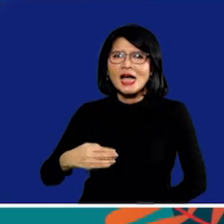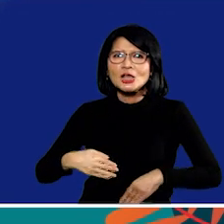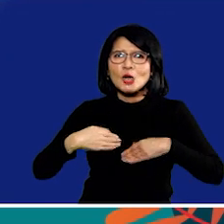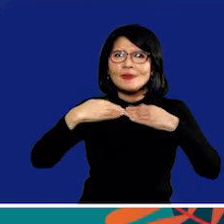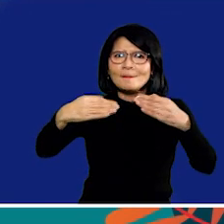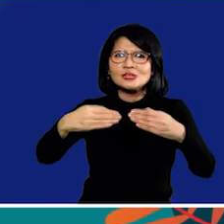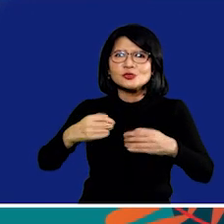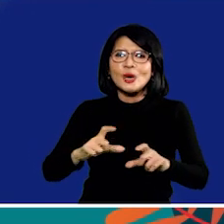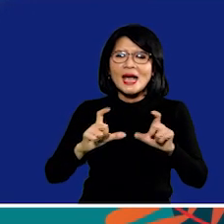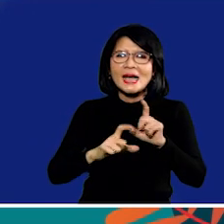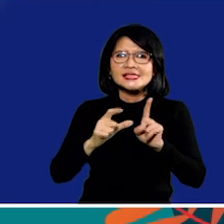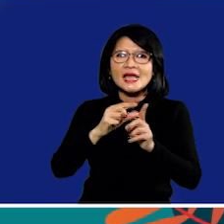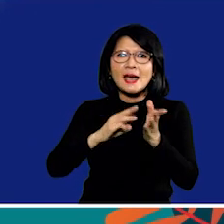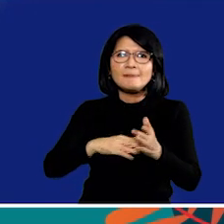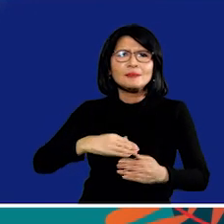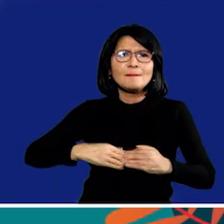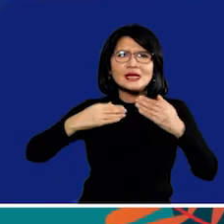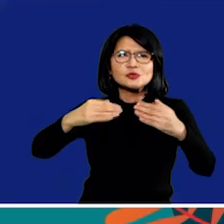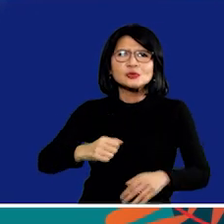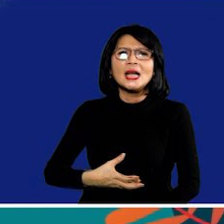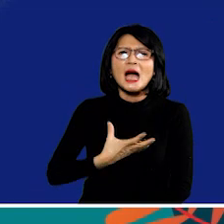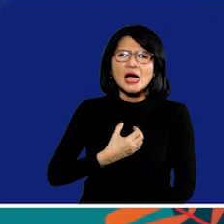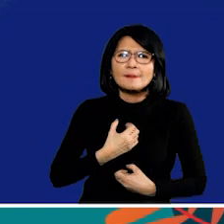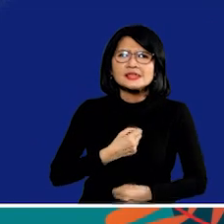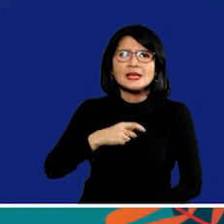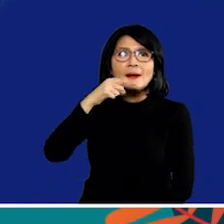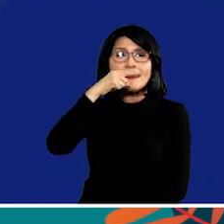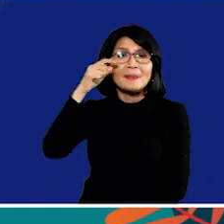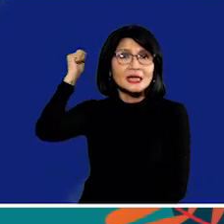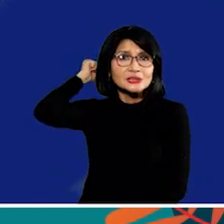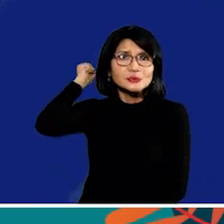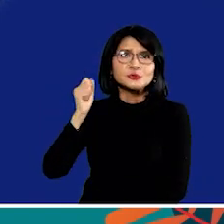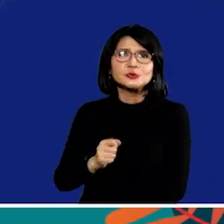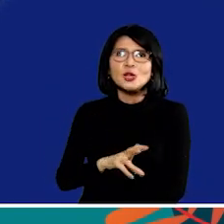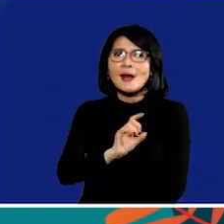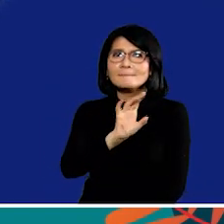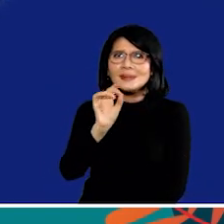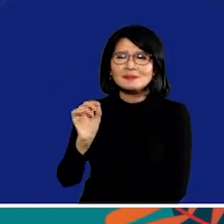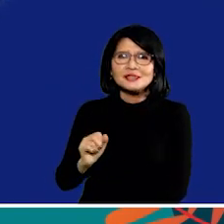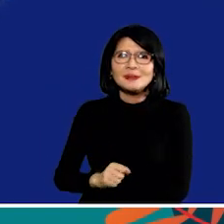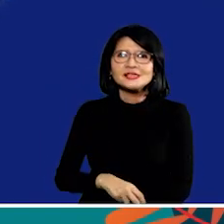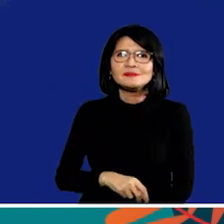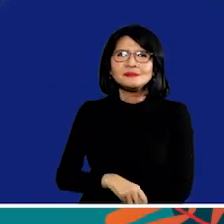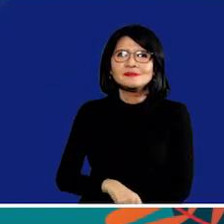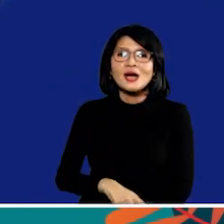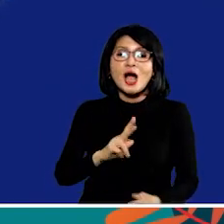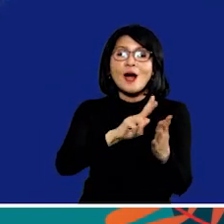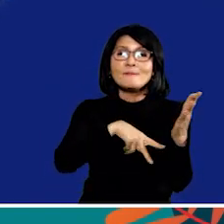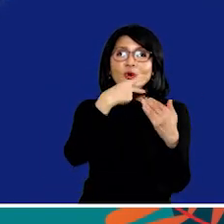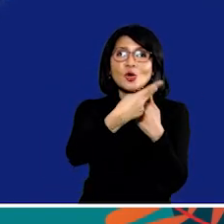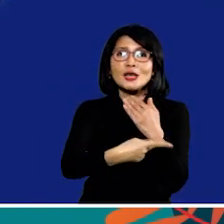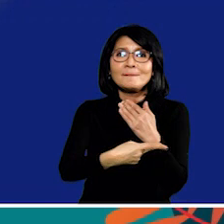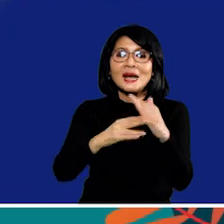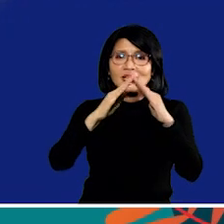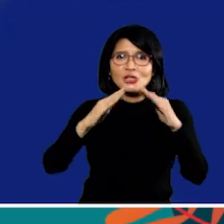yang lebih maju. Dan harapan saya banyak sekali orang tua melalui berbagai macam proyek-proyek ini di dalam rumah menemukan bakat-bakat